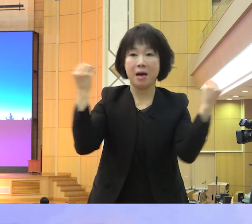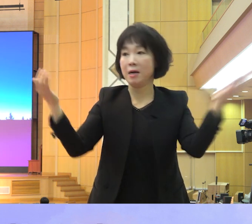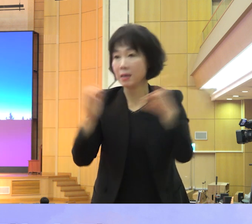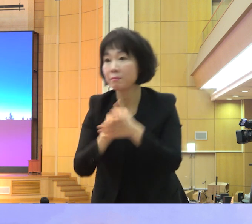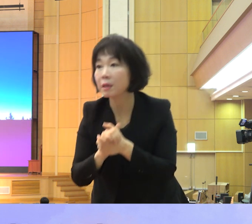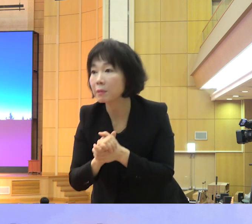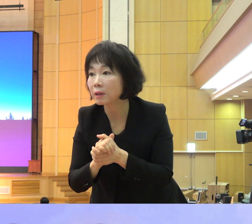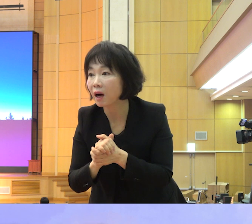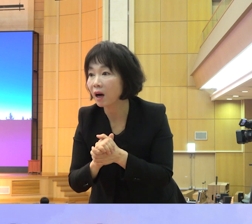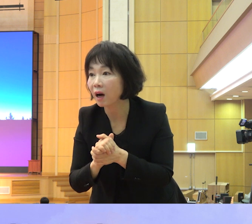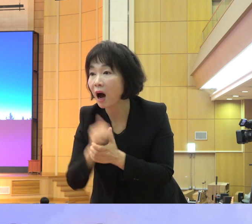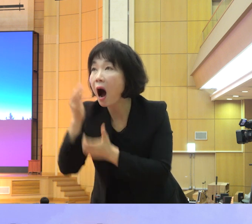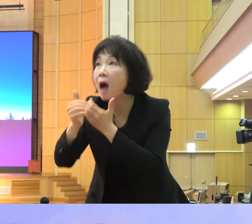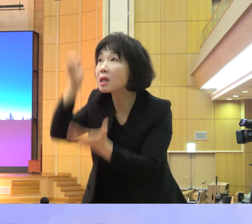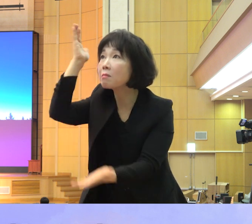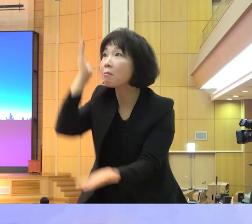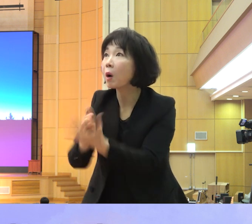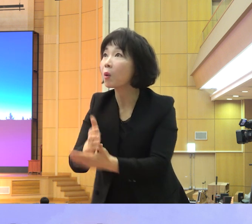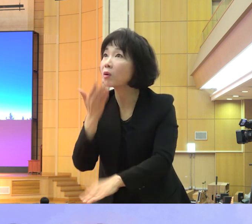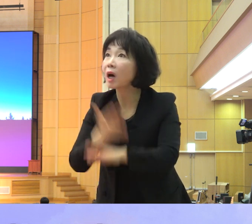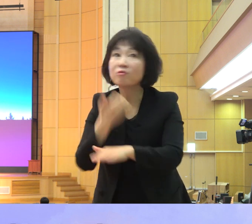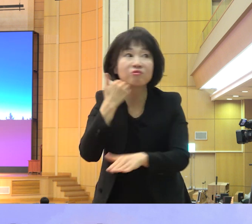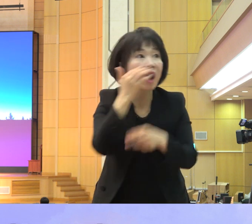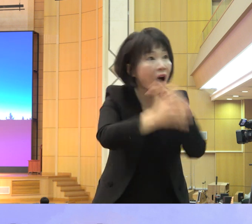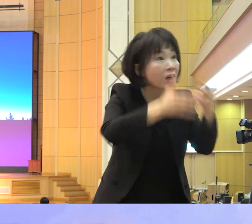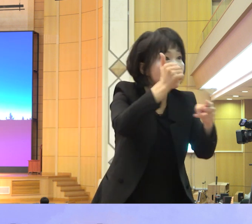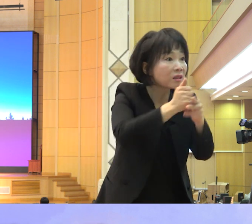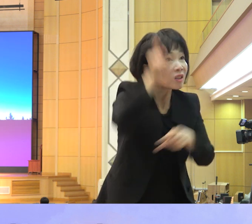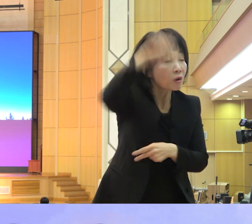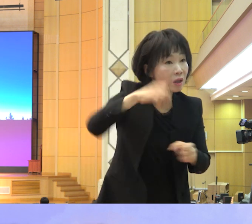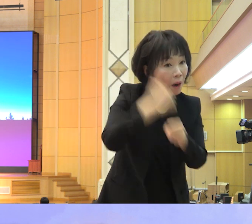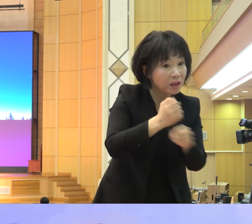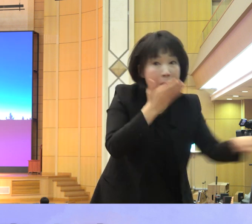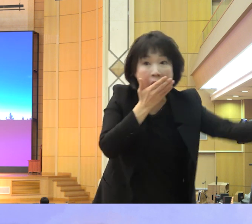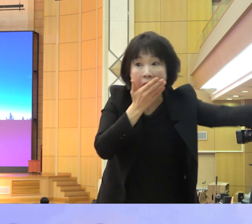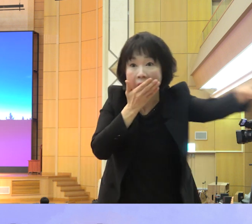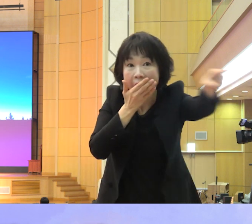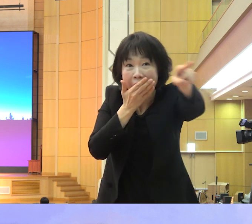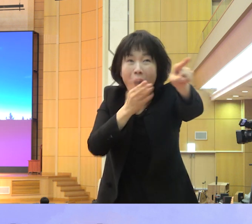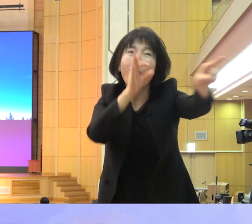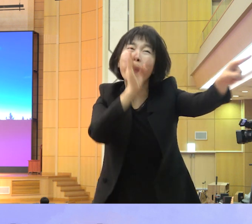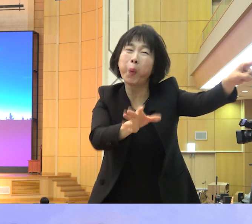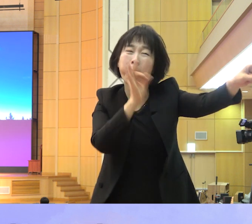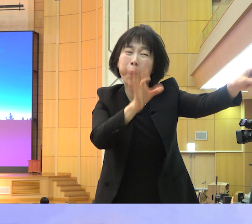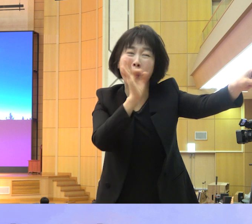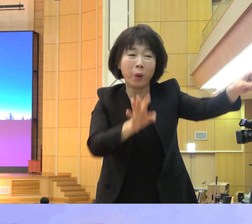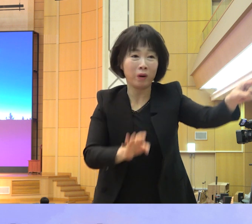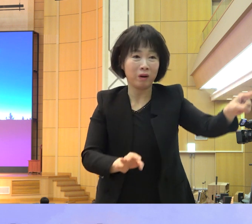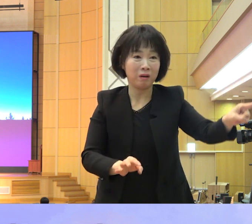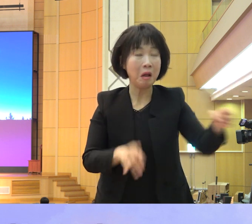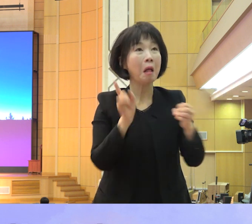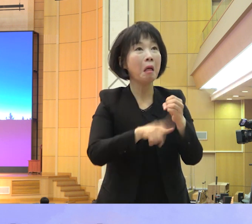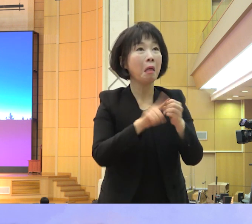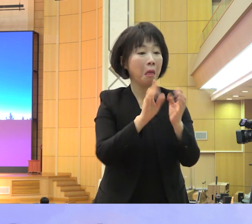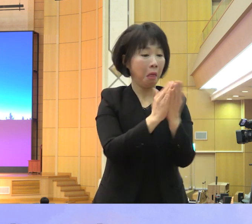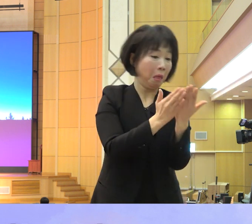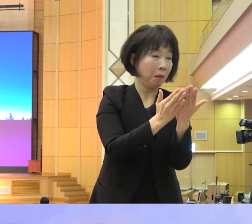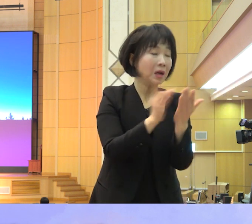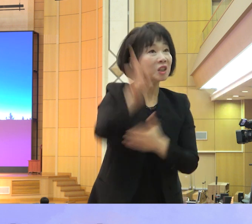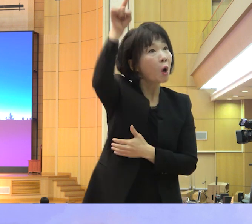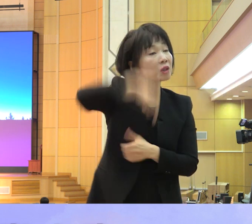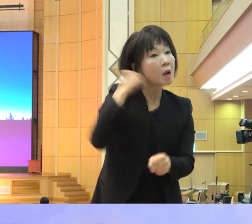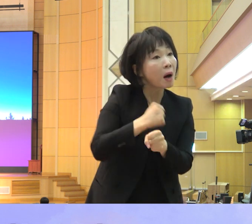여러분, 어떤 신이 창조했다고 한 신 들어봤습니까? 어떤 경전에